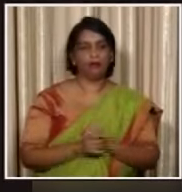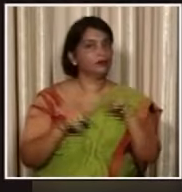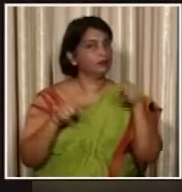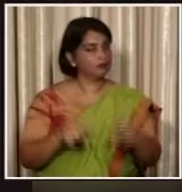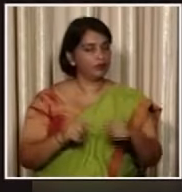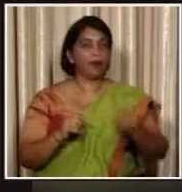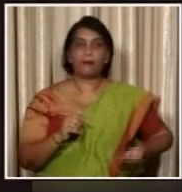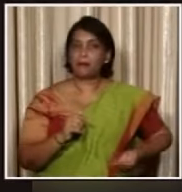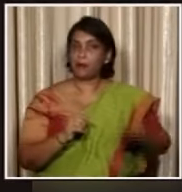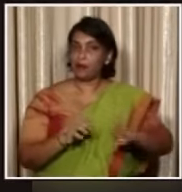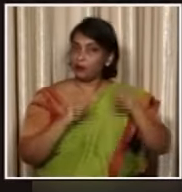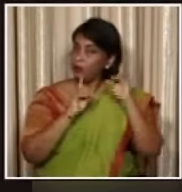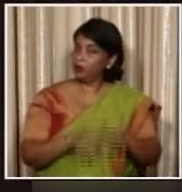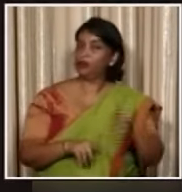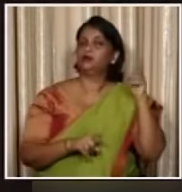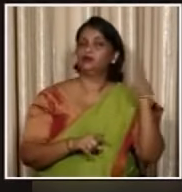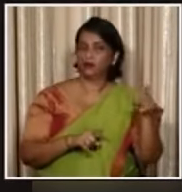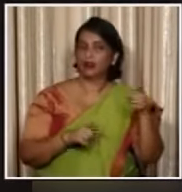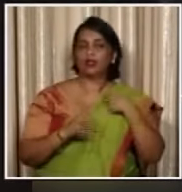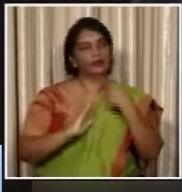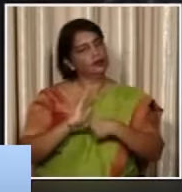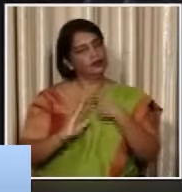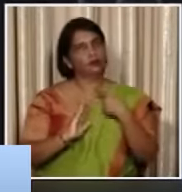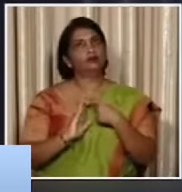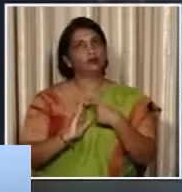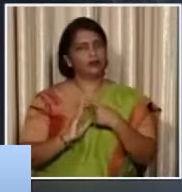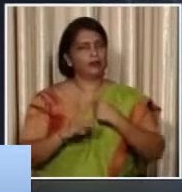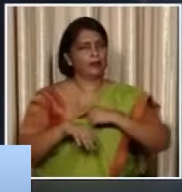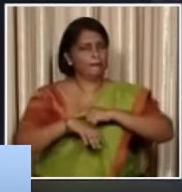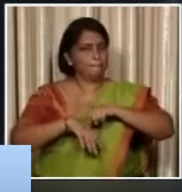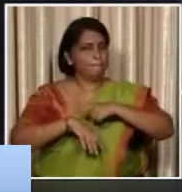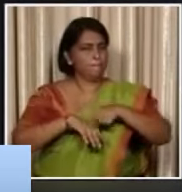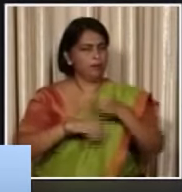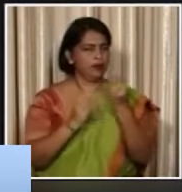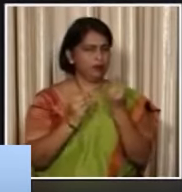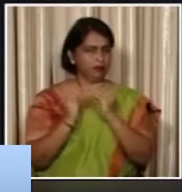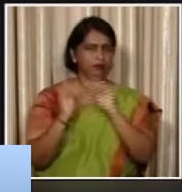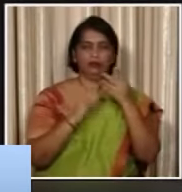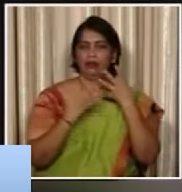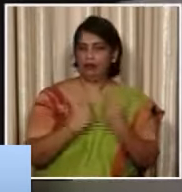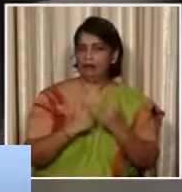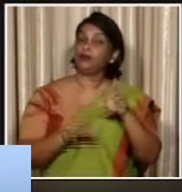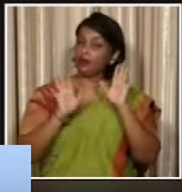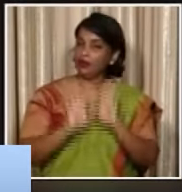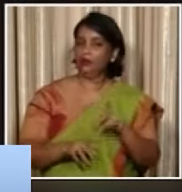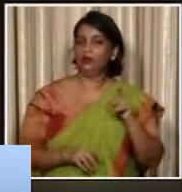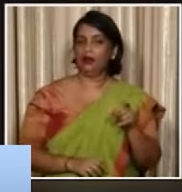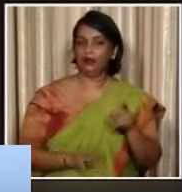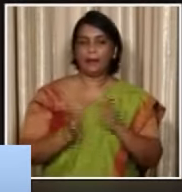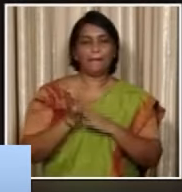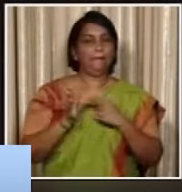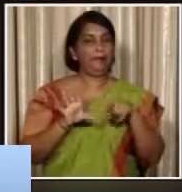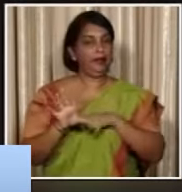අද බංගලිදේශ රත්තු ඉරණම අපේ රටට පැය කිහිපයකින් අත්වෙන්න තිබුණ අවස්ථාවක් තිබුණා. මැයිම්